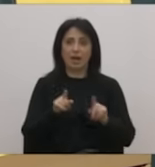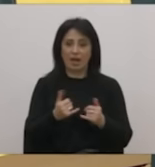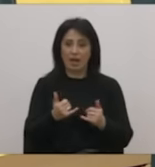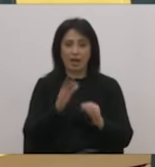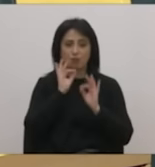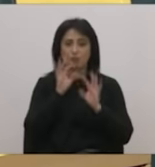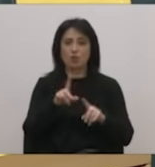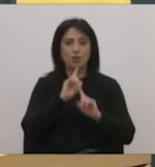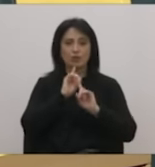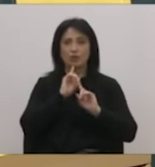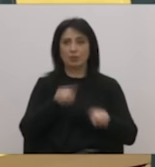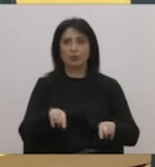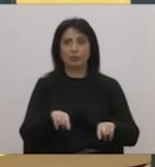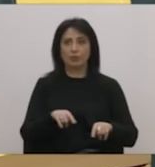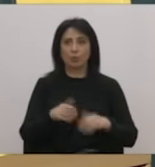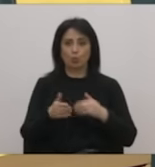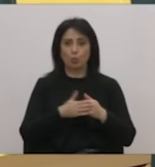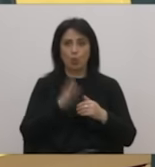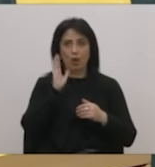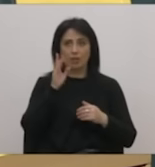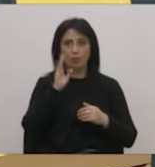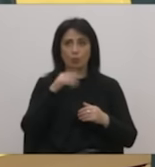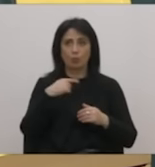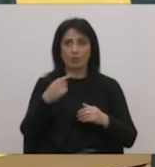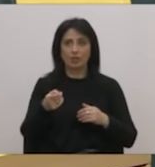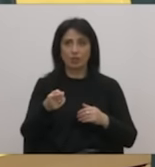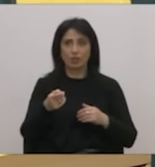არ გაპატიებთ უახლოეს მომავალში.